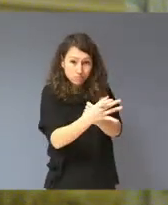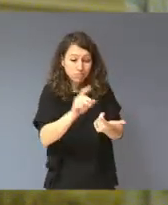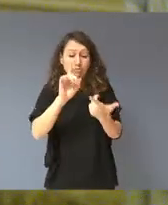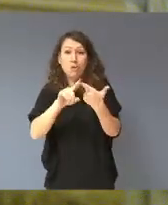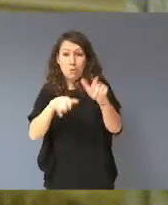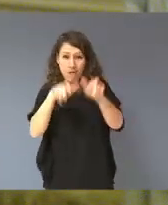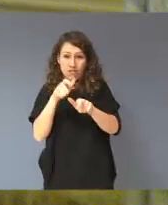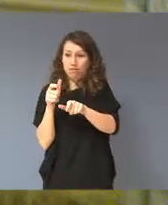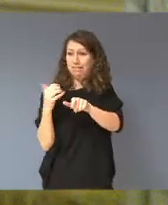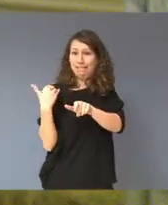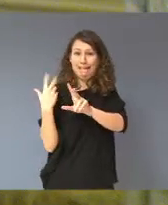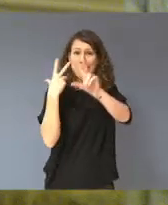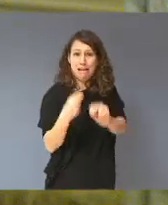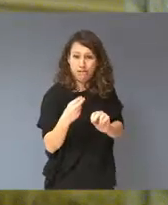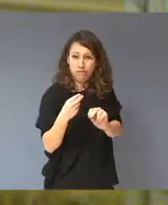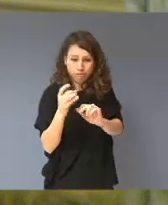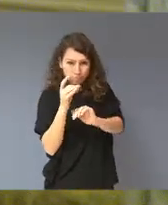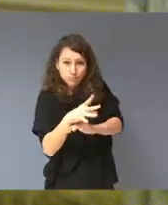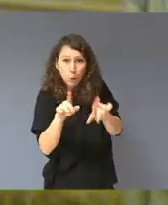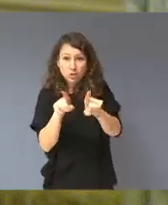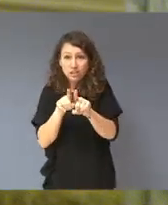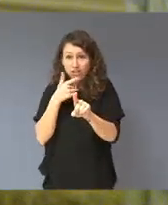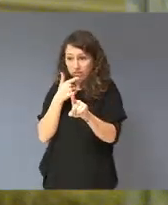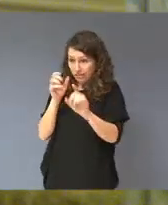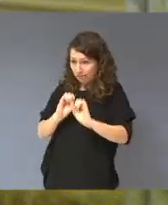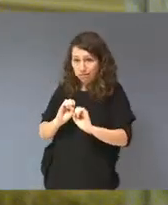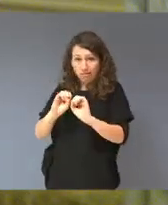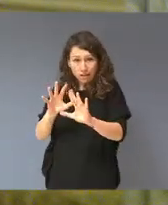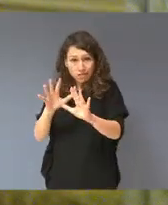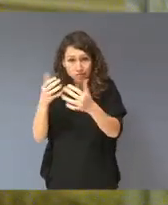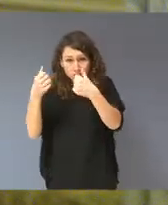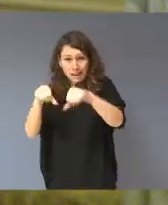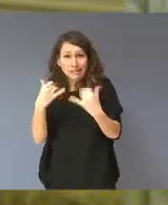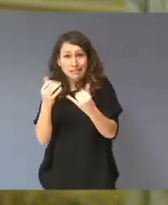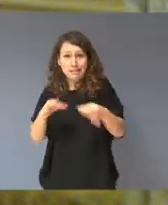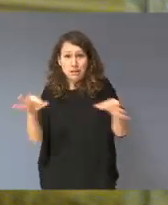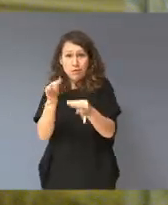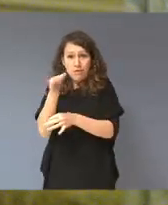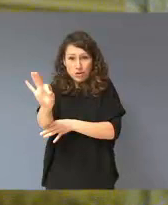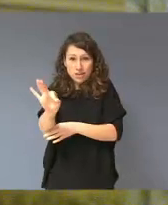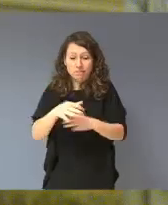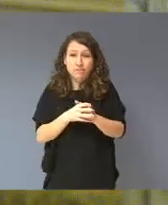qu'elles pourraient espérer rester sur le territoire français. Or, toutes les personnes qui ont été